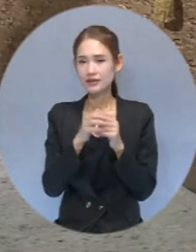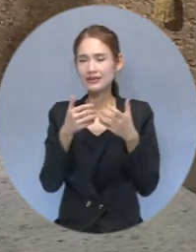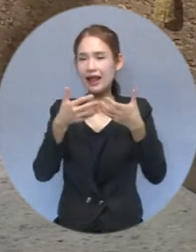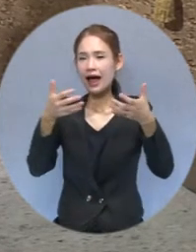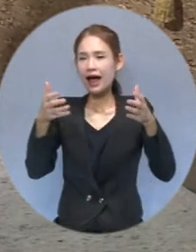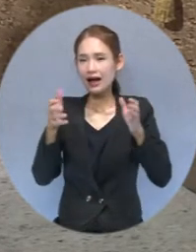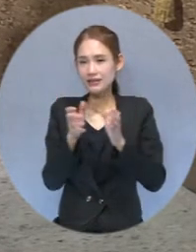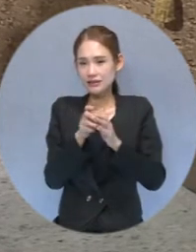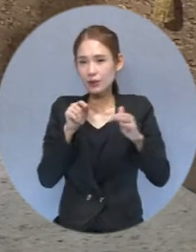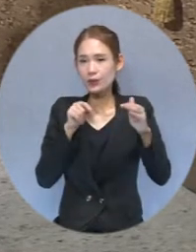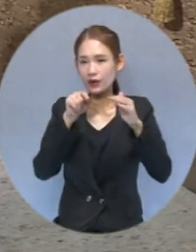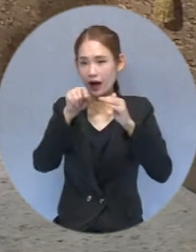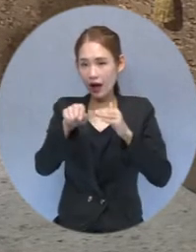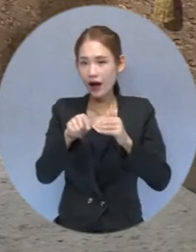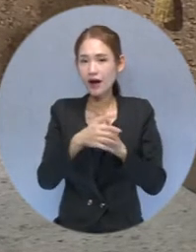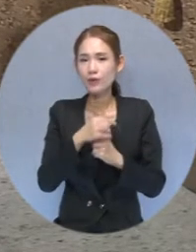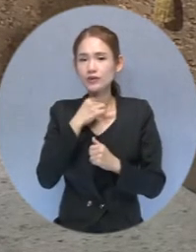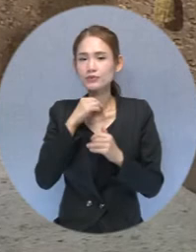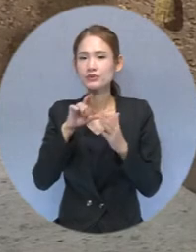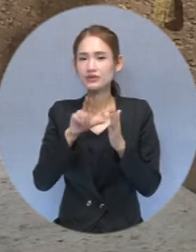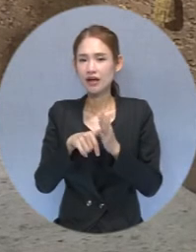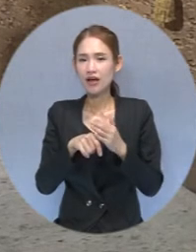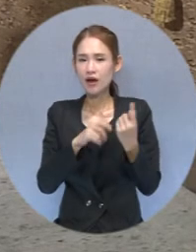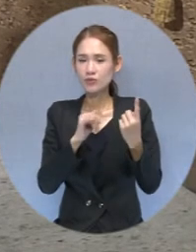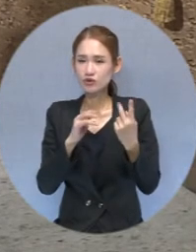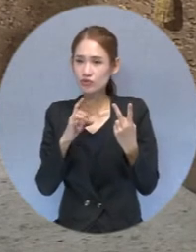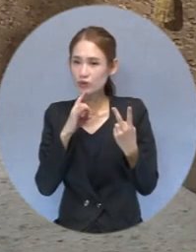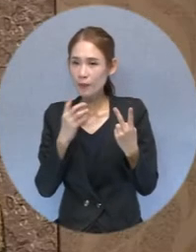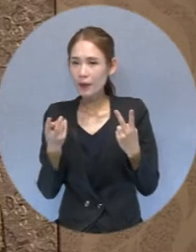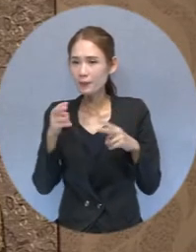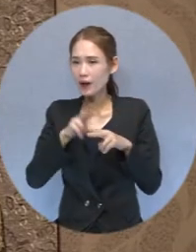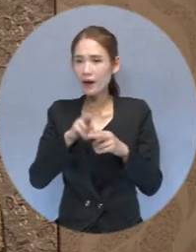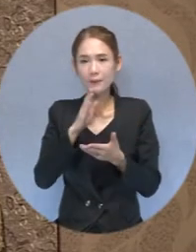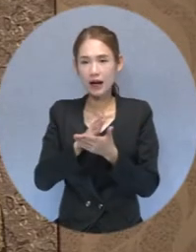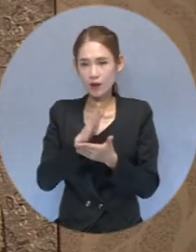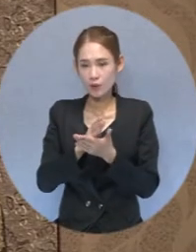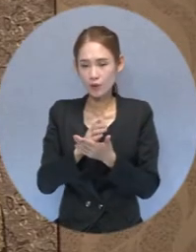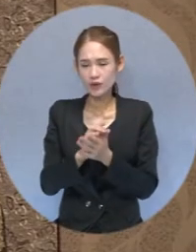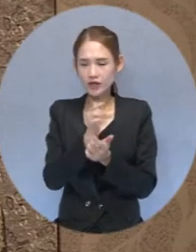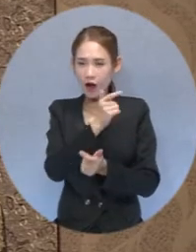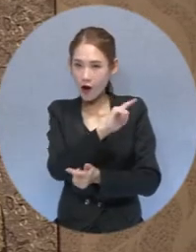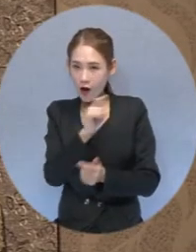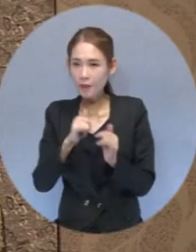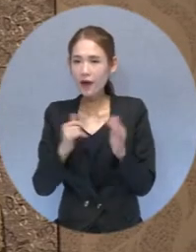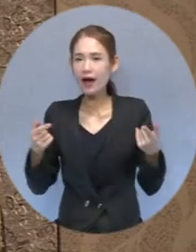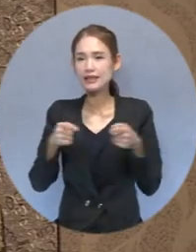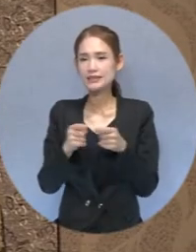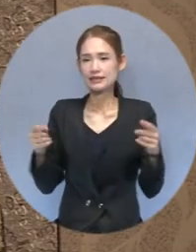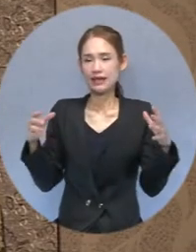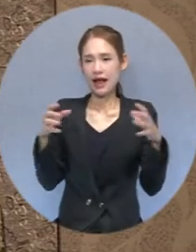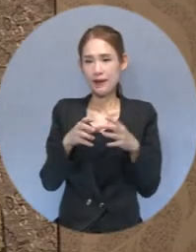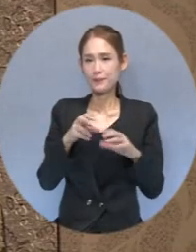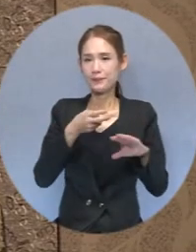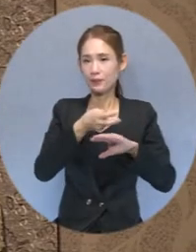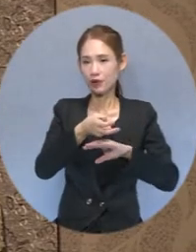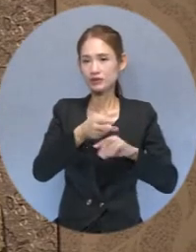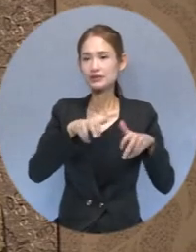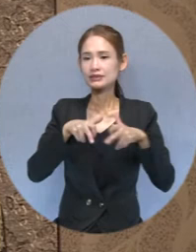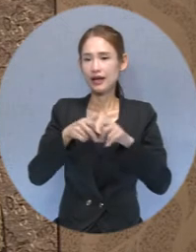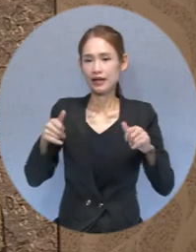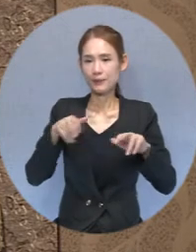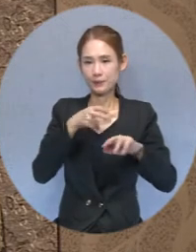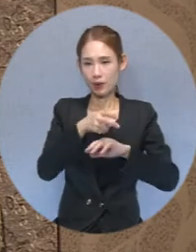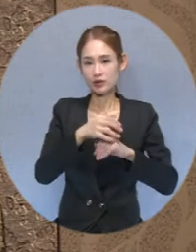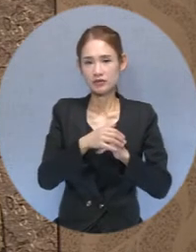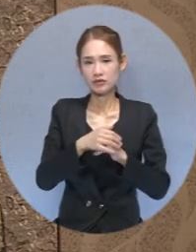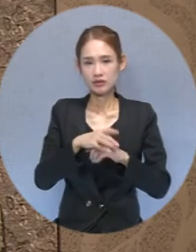때 우리 저희가 한 명, 두 명밖에 못 타는데 장애인 버스면 한 여러 명이 탈 수가 있으니까 장애인 버스도 이제 도입을 했고요. 예. 더